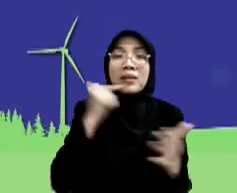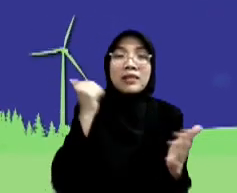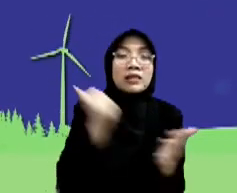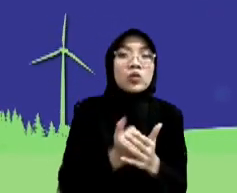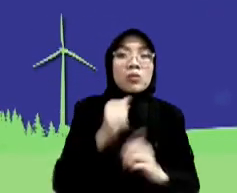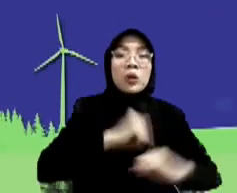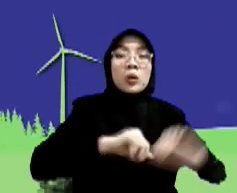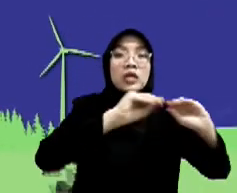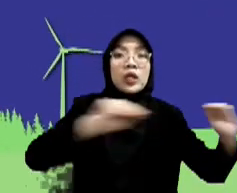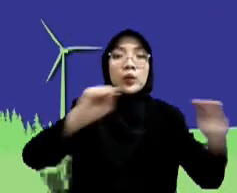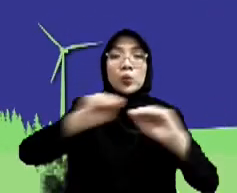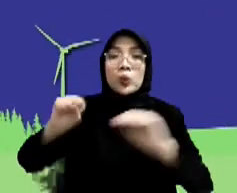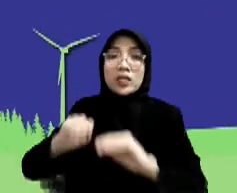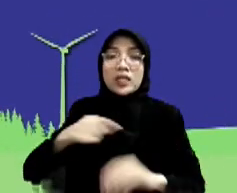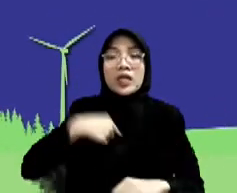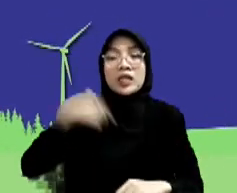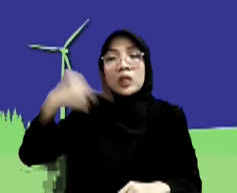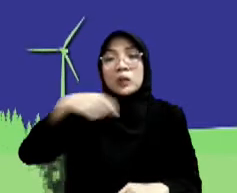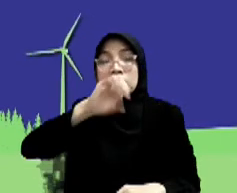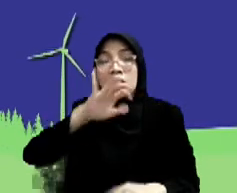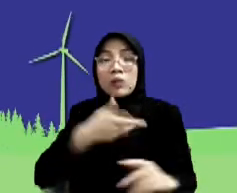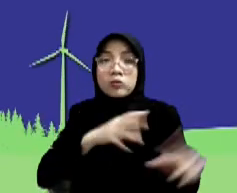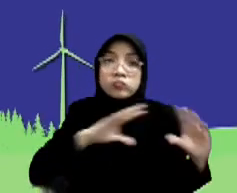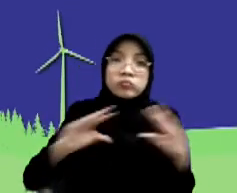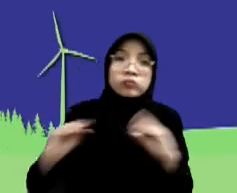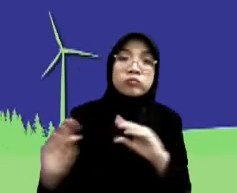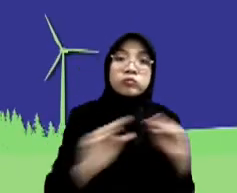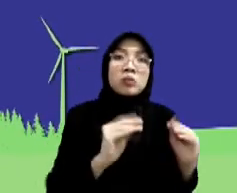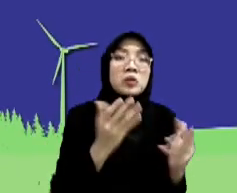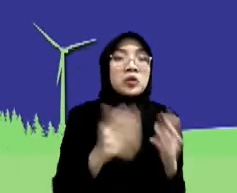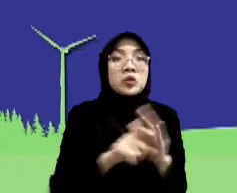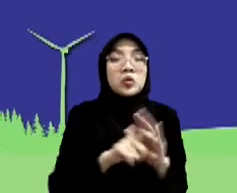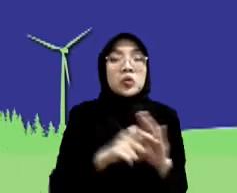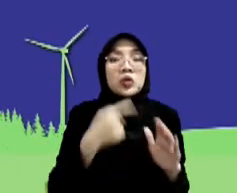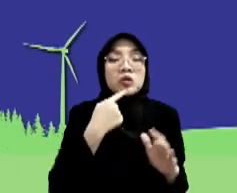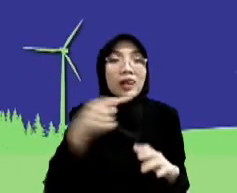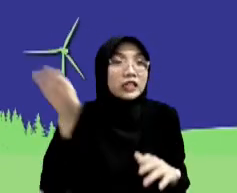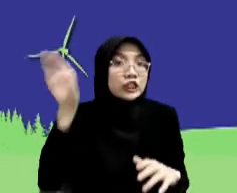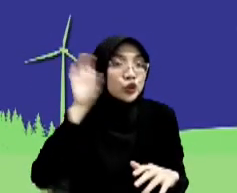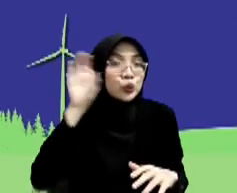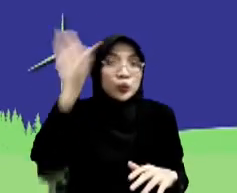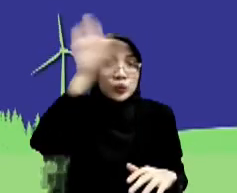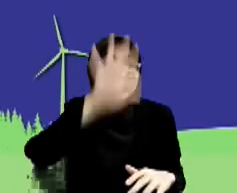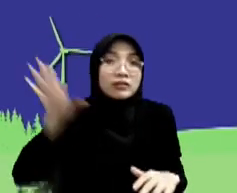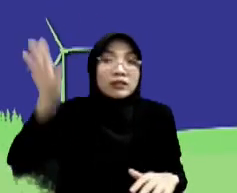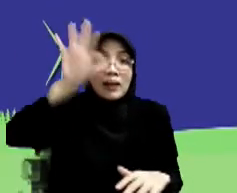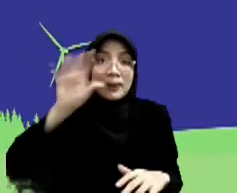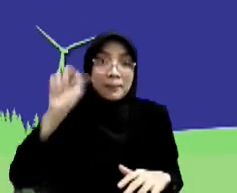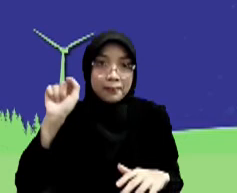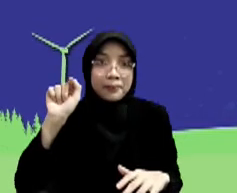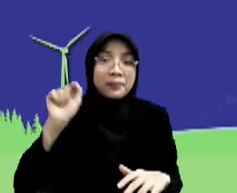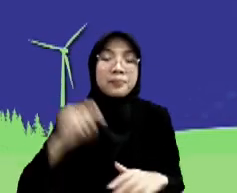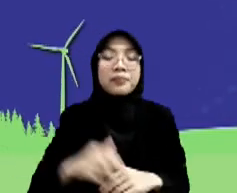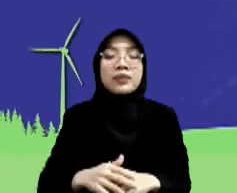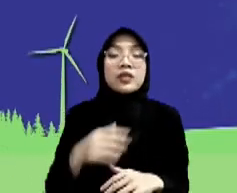education di mana Kalau saya selalu bilang kalau mau ngobrolinimate isu ya eh apa namanya